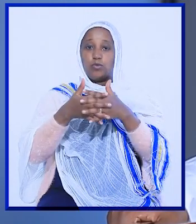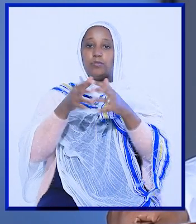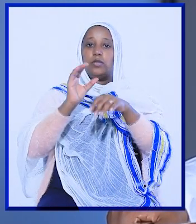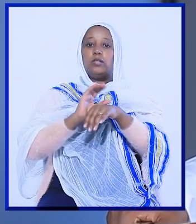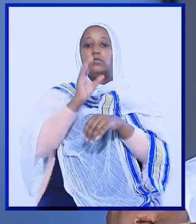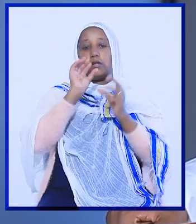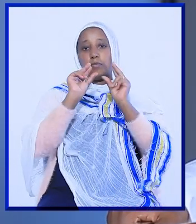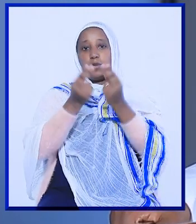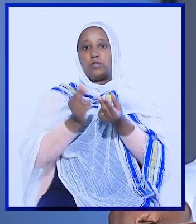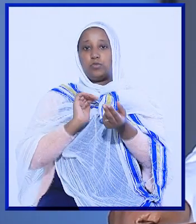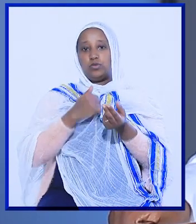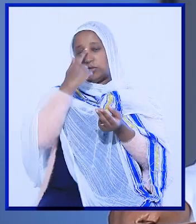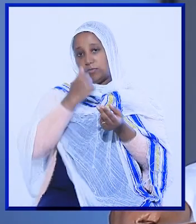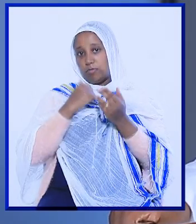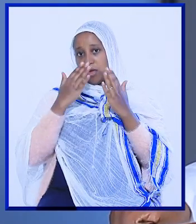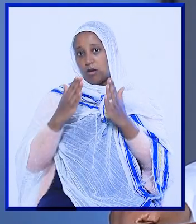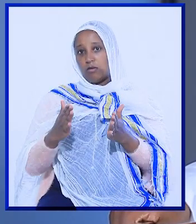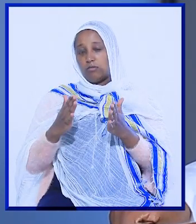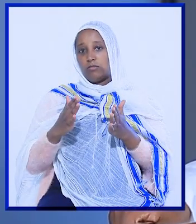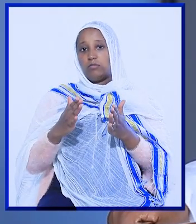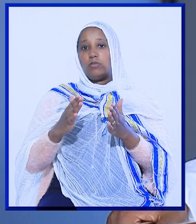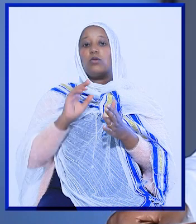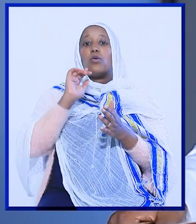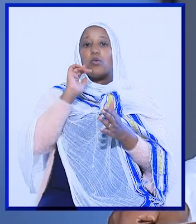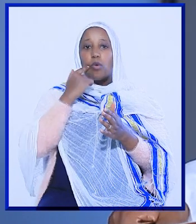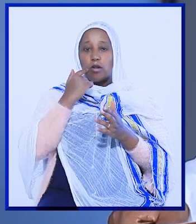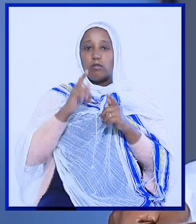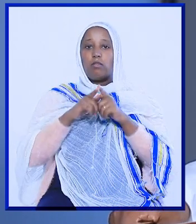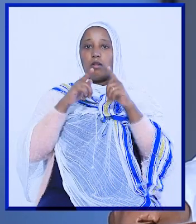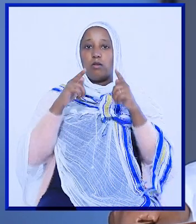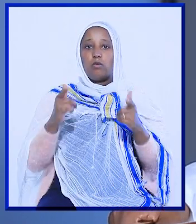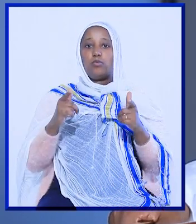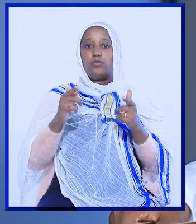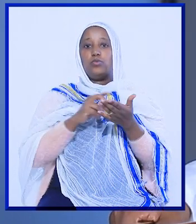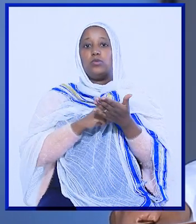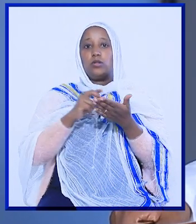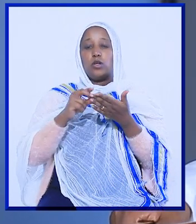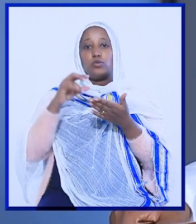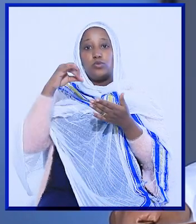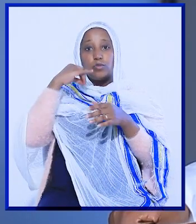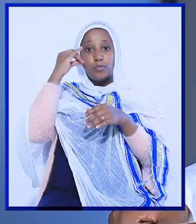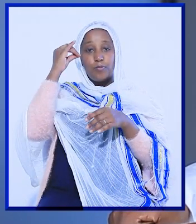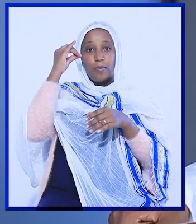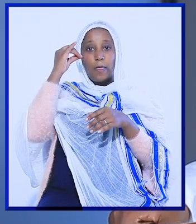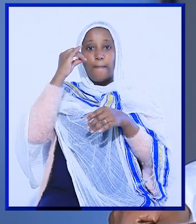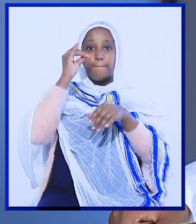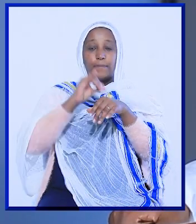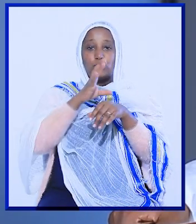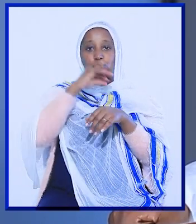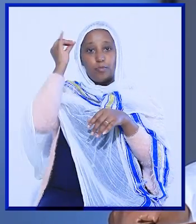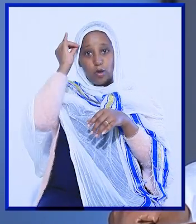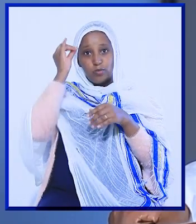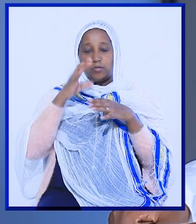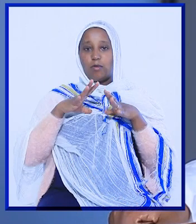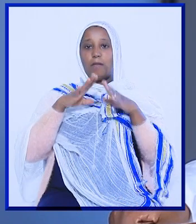ተዋሕዶ ቤተክርስቲያን ቤተሰቦቻችን ምእመናንና ምእመናት እንኳን ለታላቁ ለቅዱስ ጴጥሮስ ወጳውሎስ በዓል